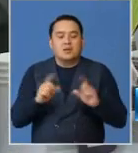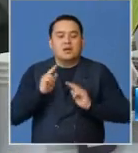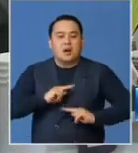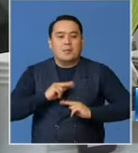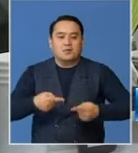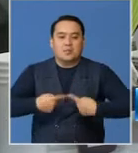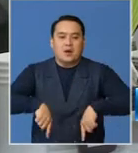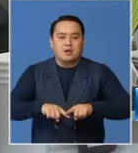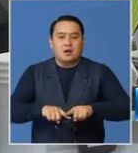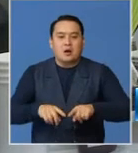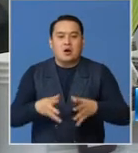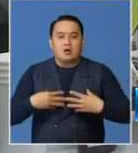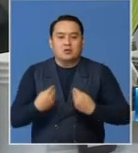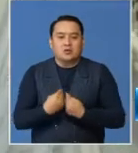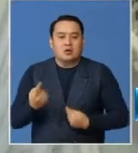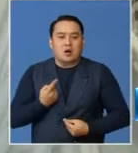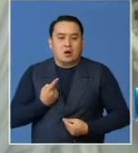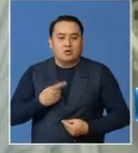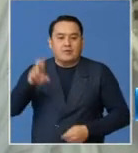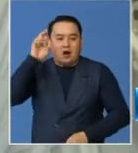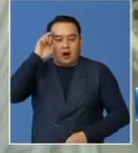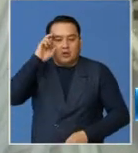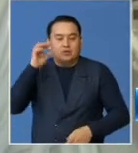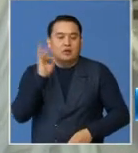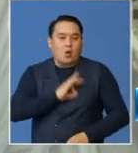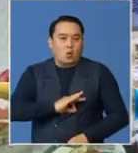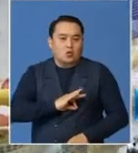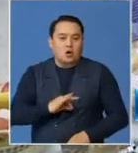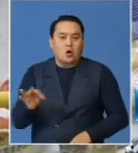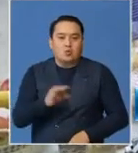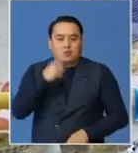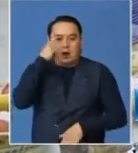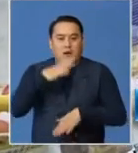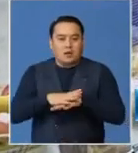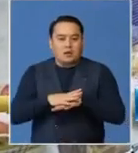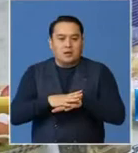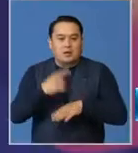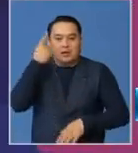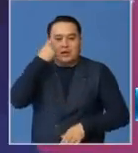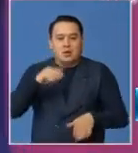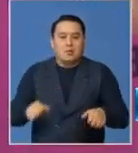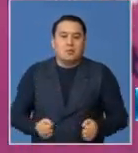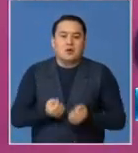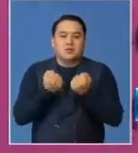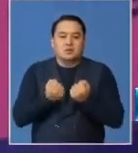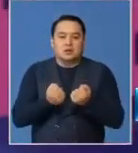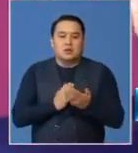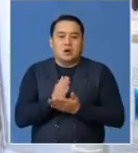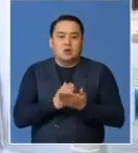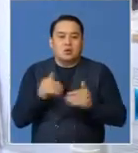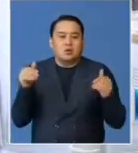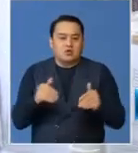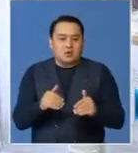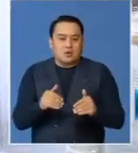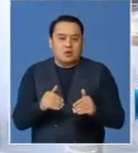в Департаменте охраны общественного здоровья и государственных доходов в областном акимате. Идею также поддержали и в Политехническом